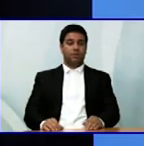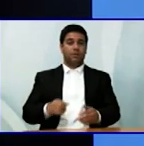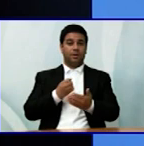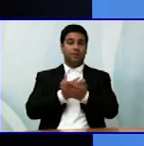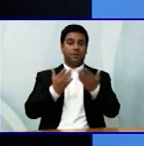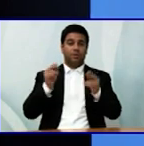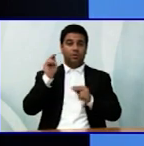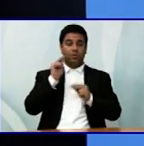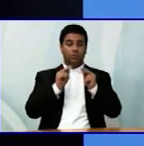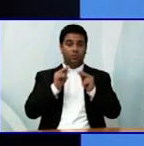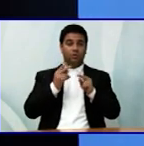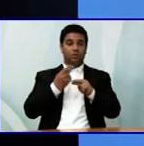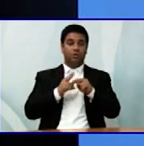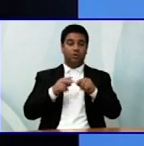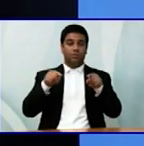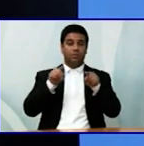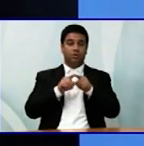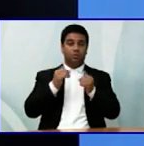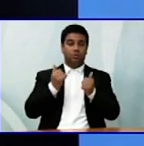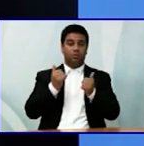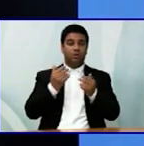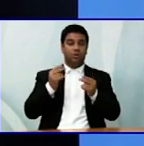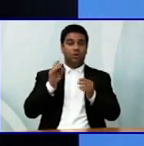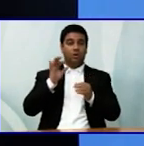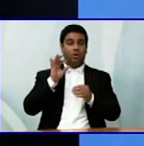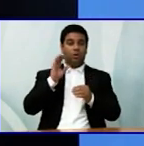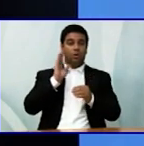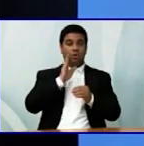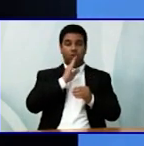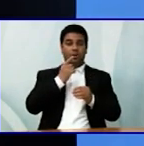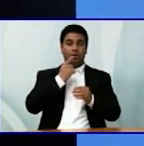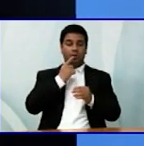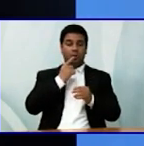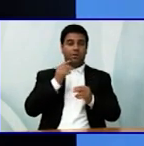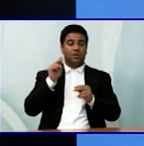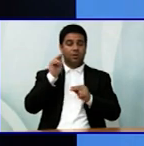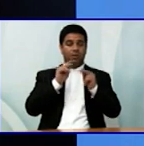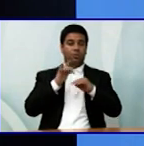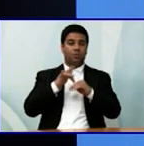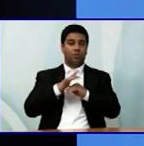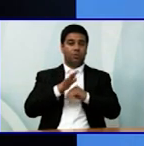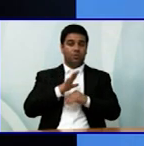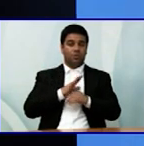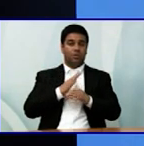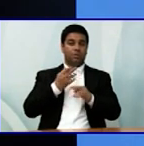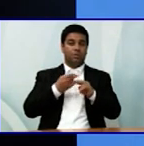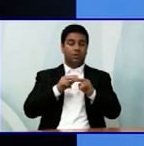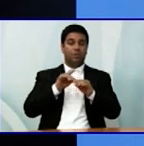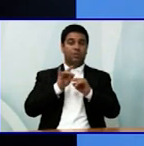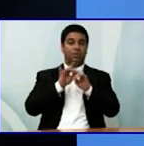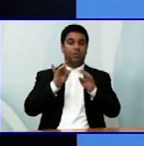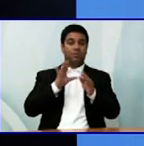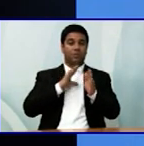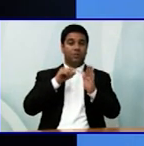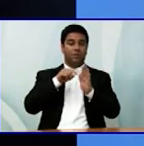Aziz o'quvchilar, shuning bilan bugungi ona tili darsimiz o'z nihoyasiga yetdi. Yozgan